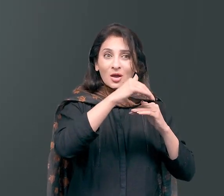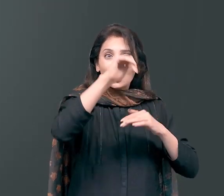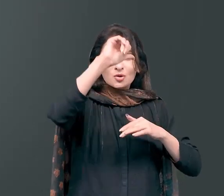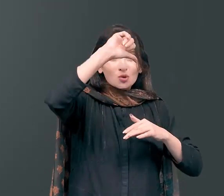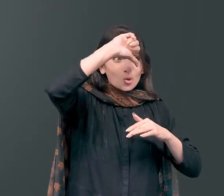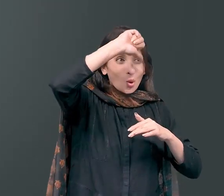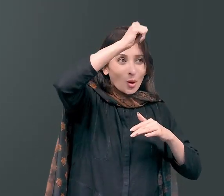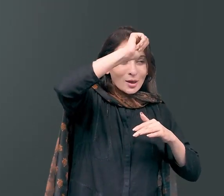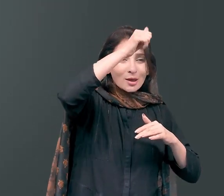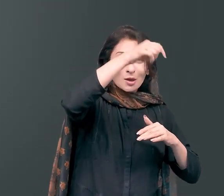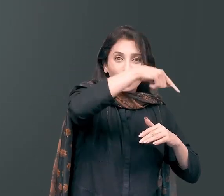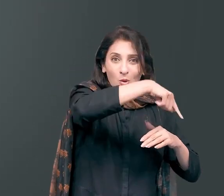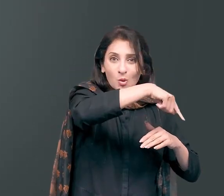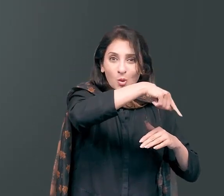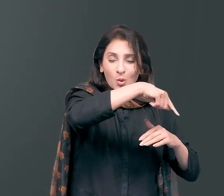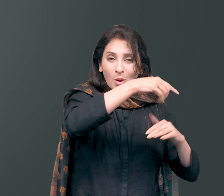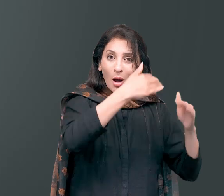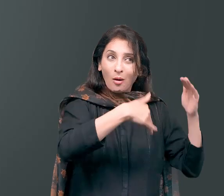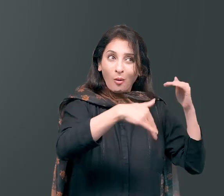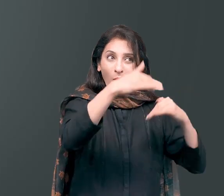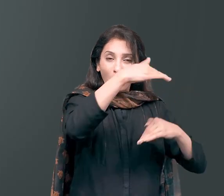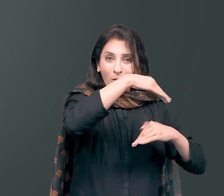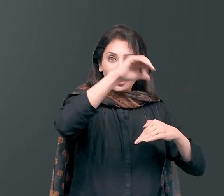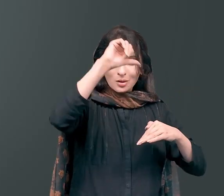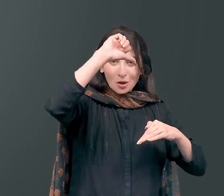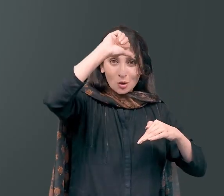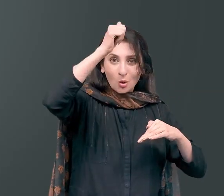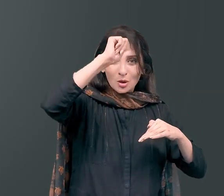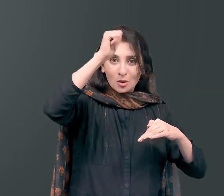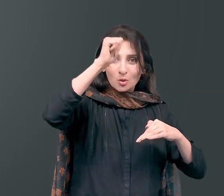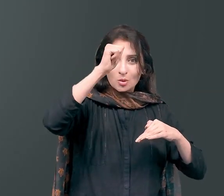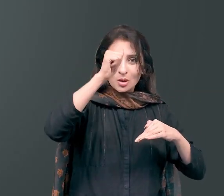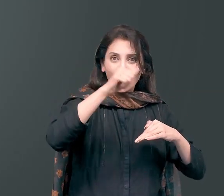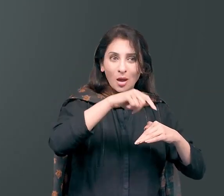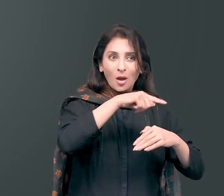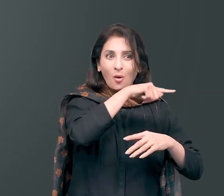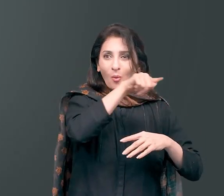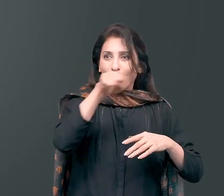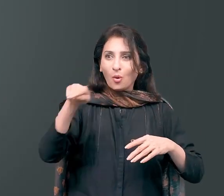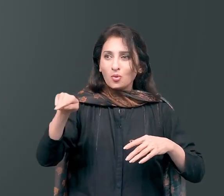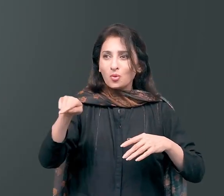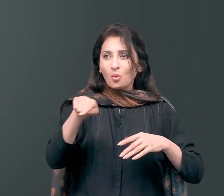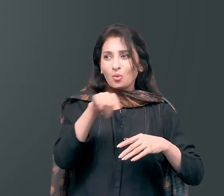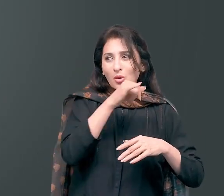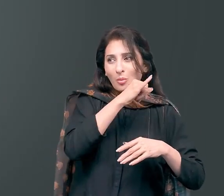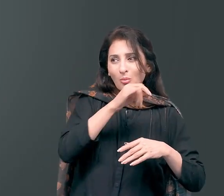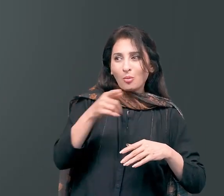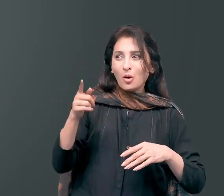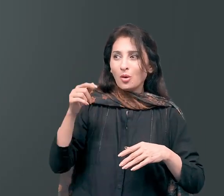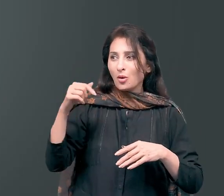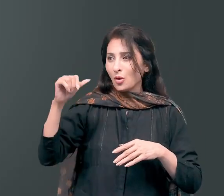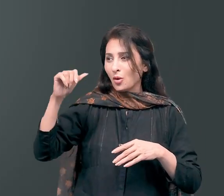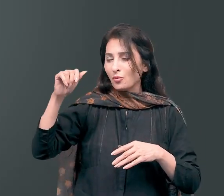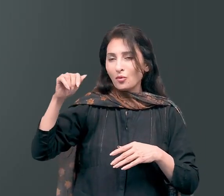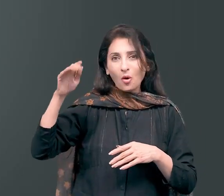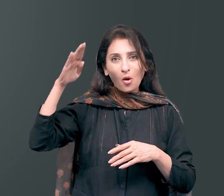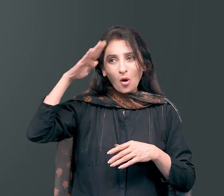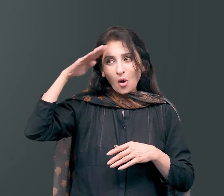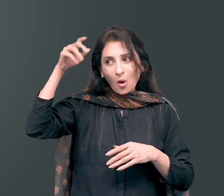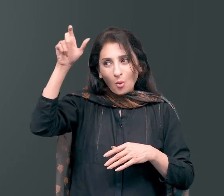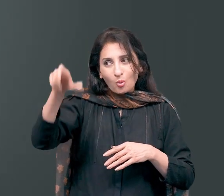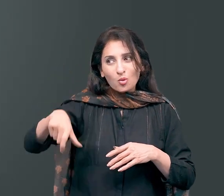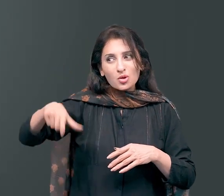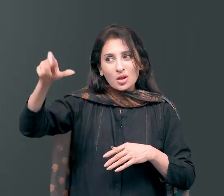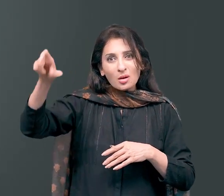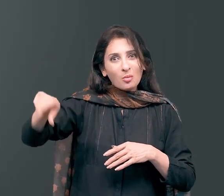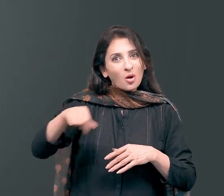بھری ہوئی تھی. یہ جو کولیشن گورنمنٹ کا نہ بننا، اور پھر لیاقت علی خان صاحب نے جو بجٹ بنایا